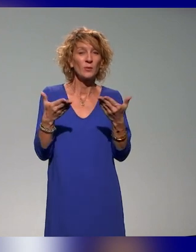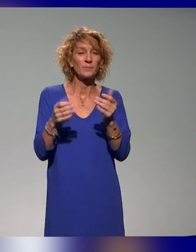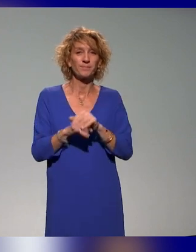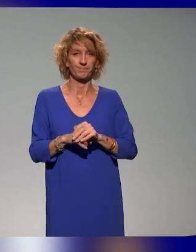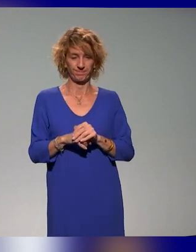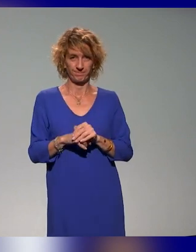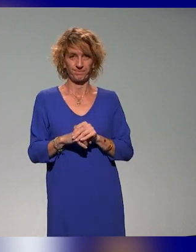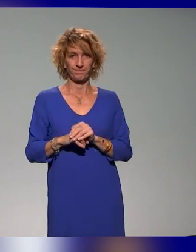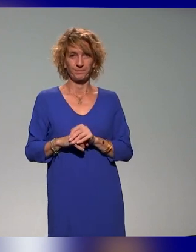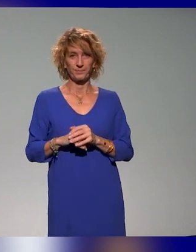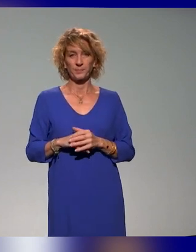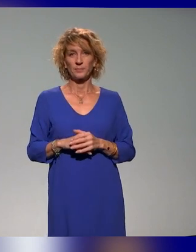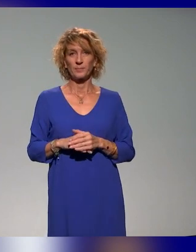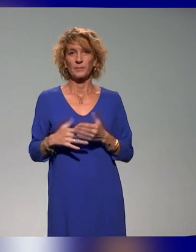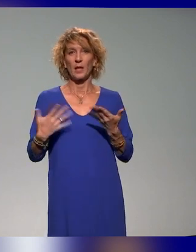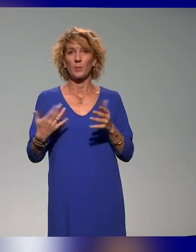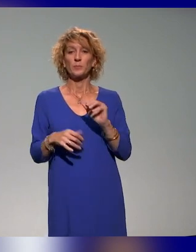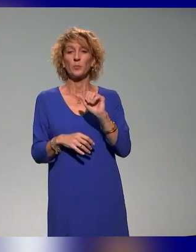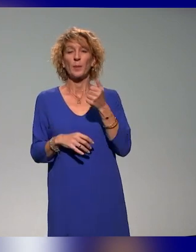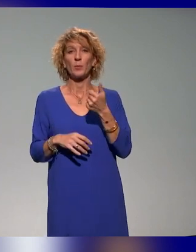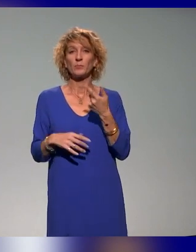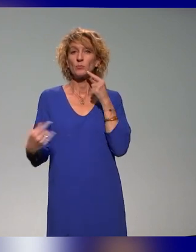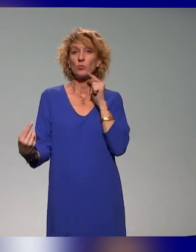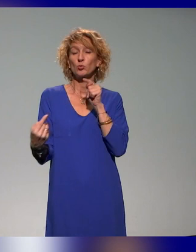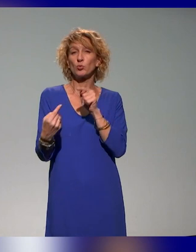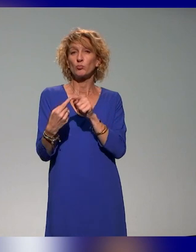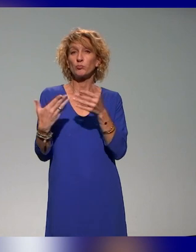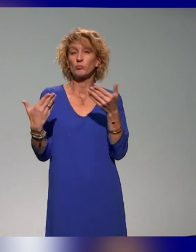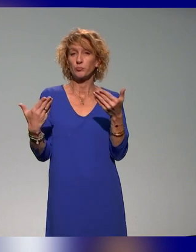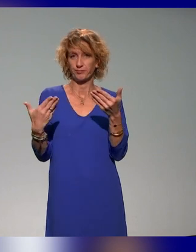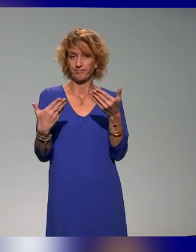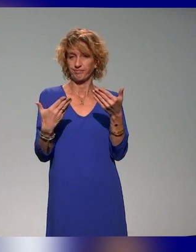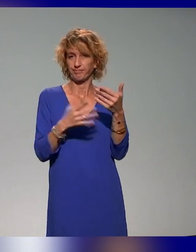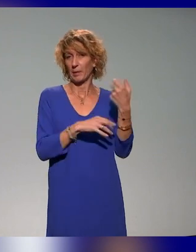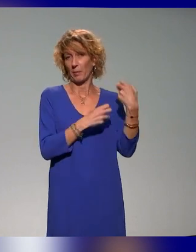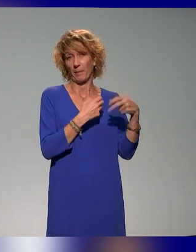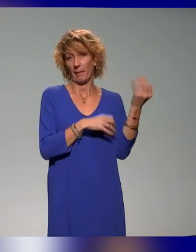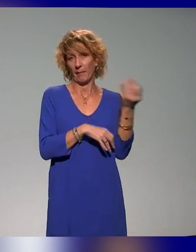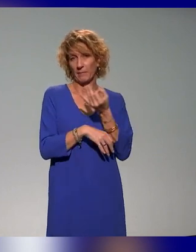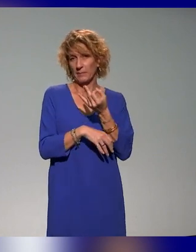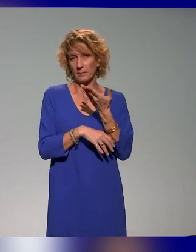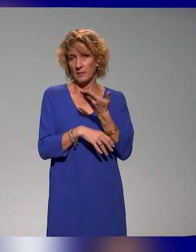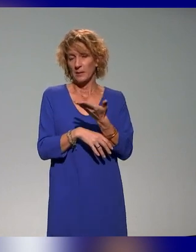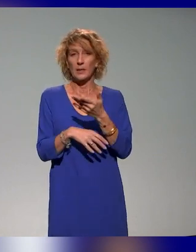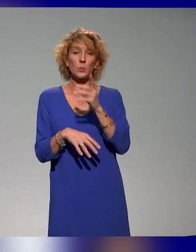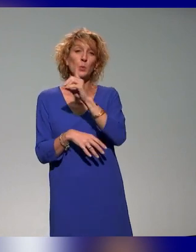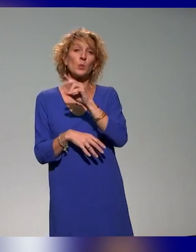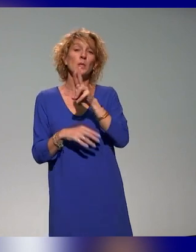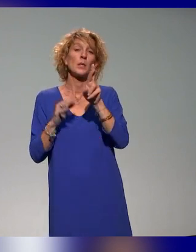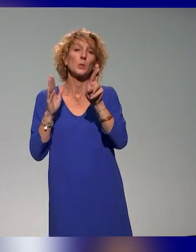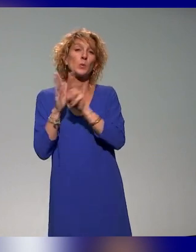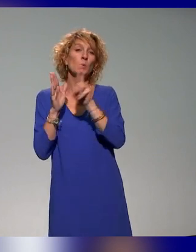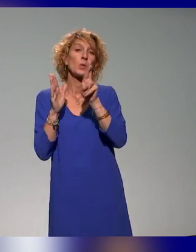ces tests. Alors d'abord, les enjeux, comme l'a dit Pierre, hein, pour le DU référent